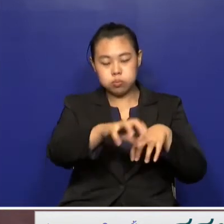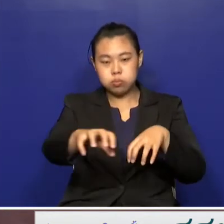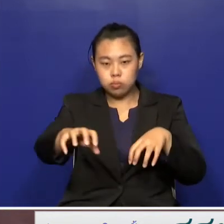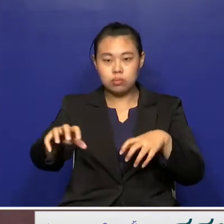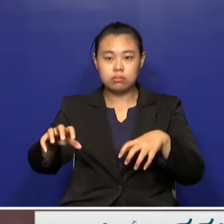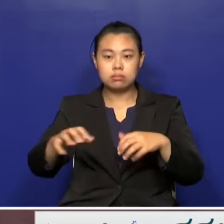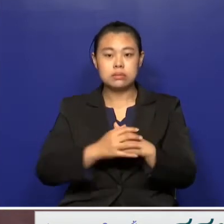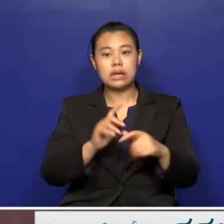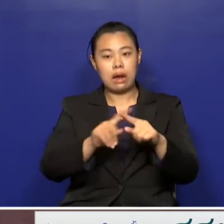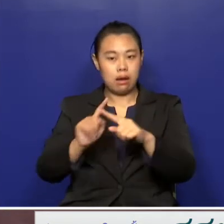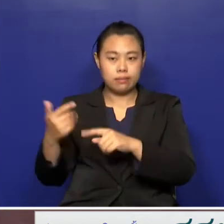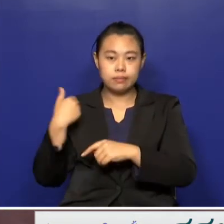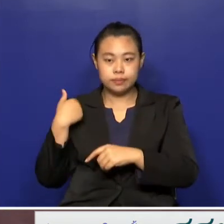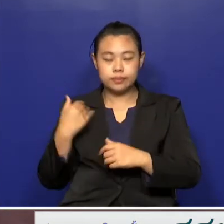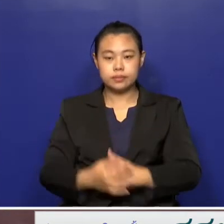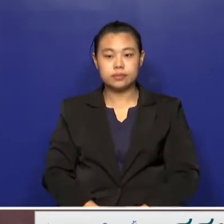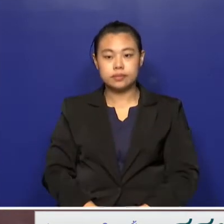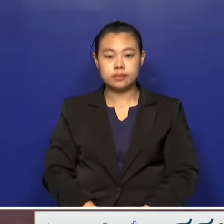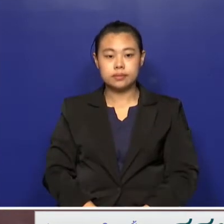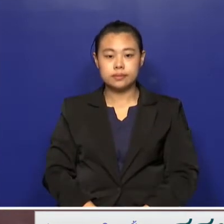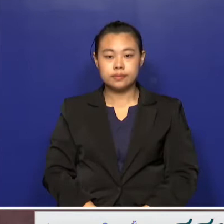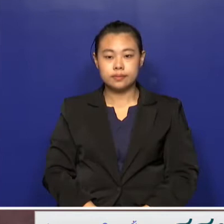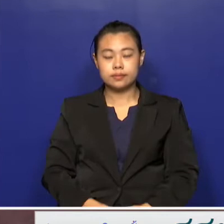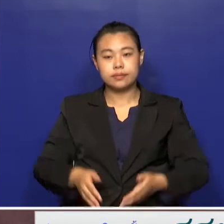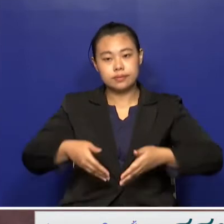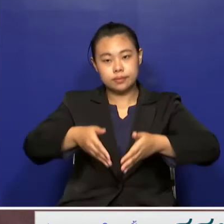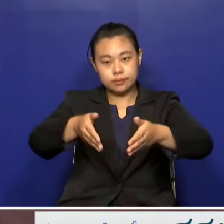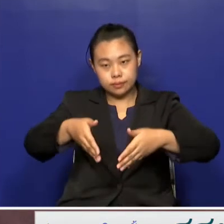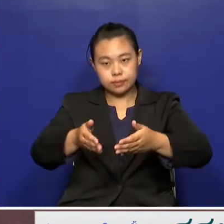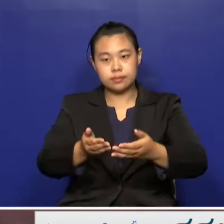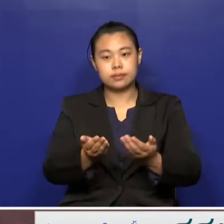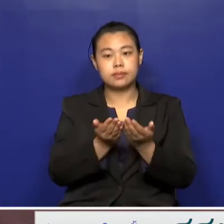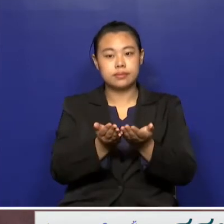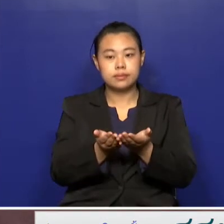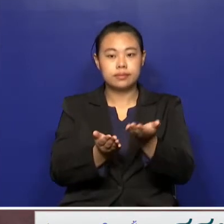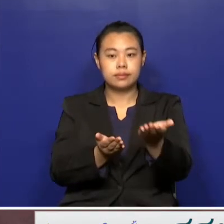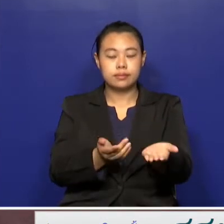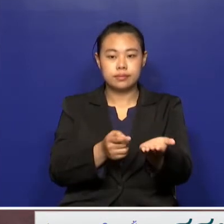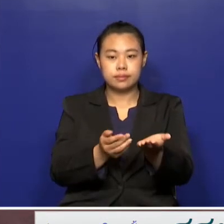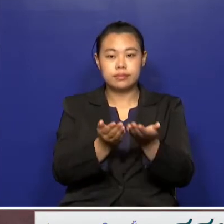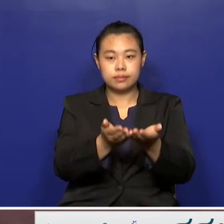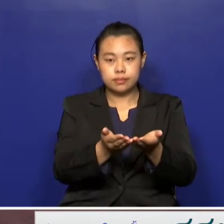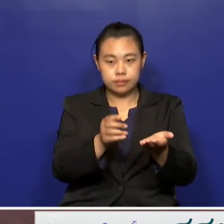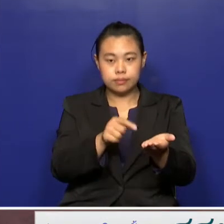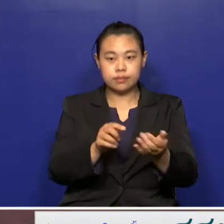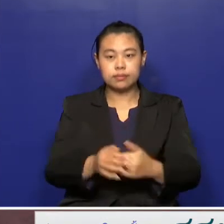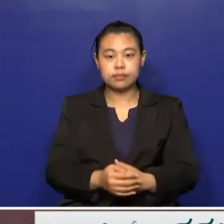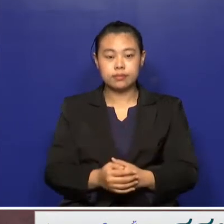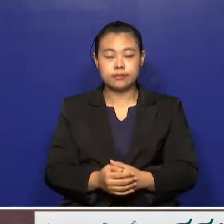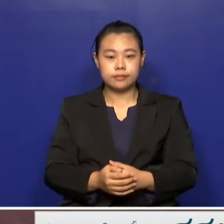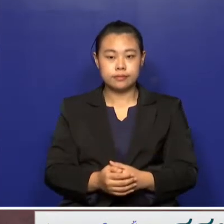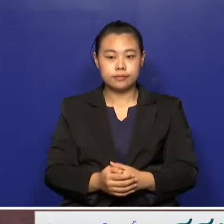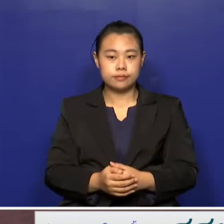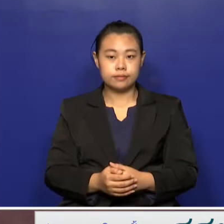คลองแห้งรวมทั้งทางไปท่าเรือเกาะปอดะนะคะถนนเส้นนี้เนี่ยกรมทางหลว